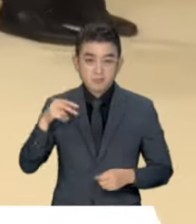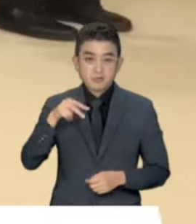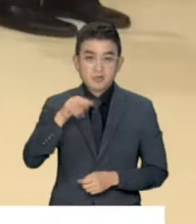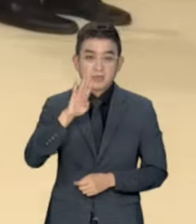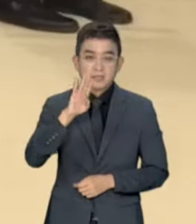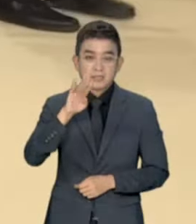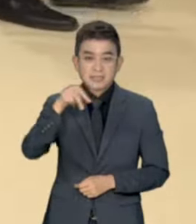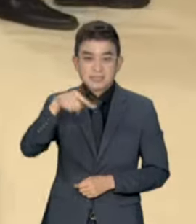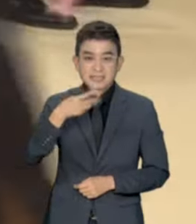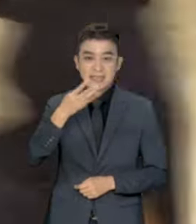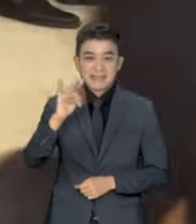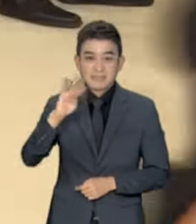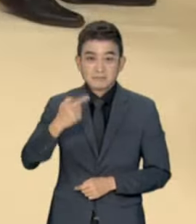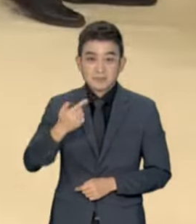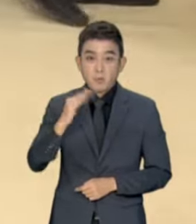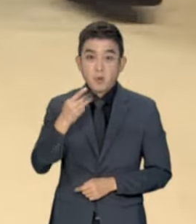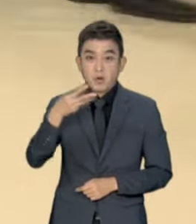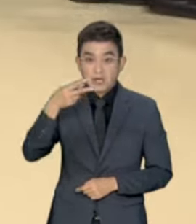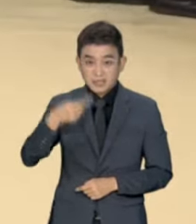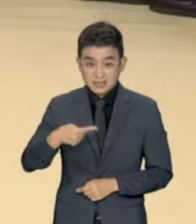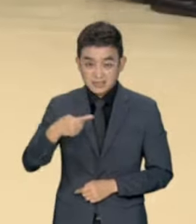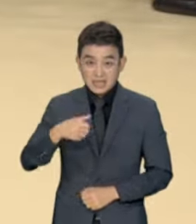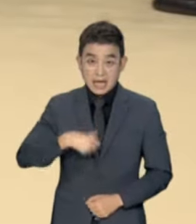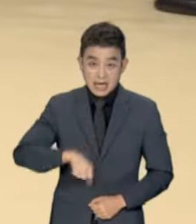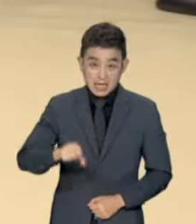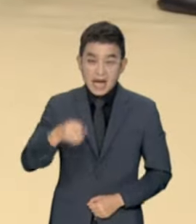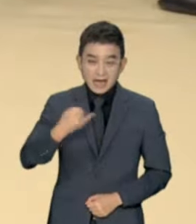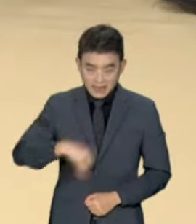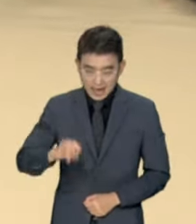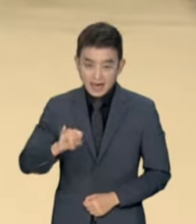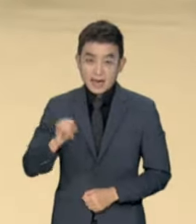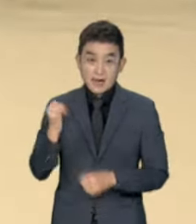딸이자 패션 모델인 헤일리와 결혼했습니다